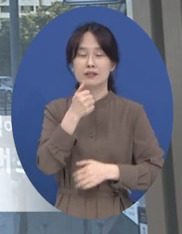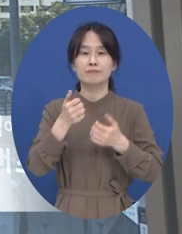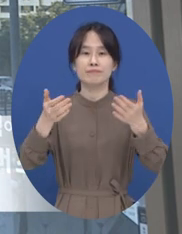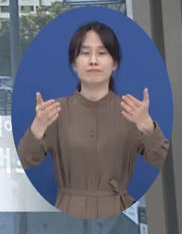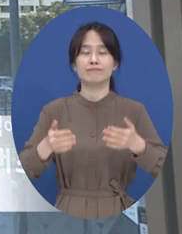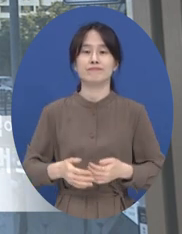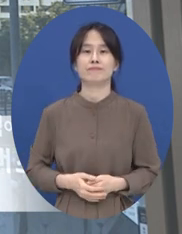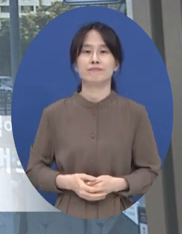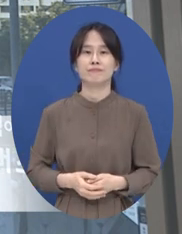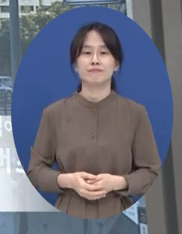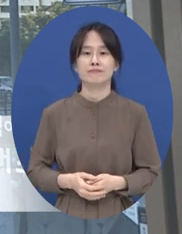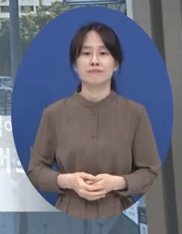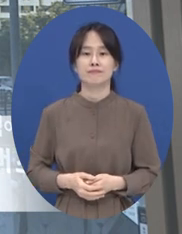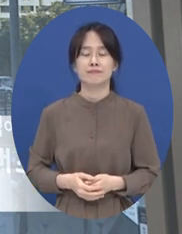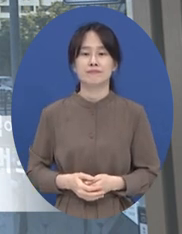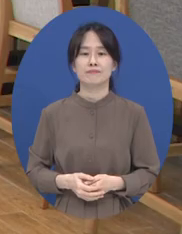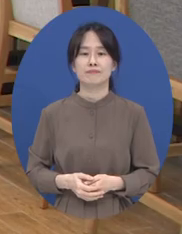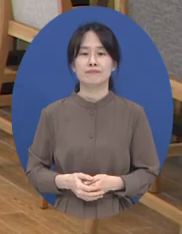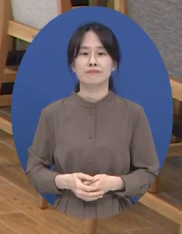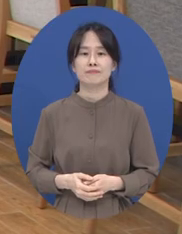기자가 현장 취재했습니다